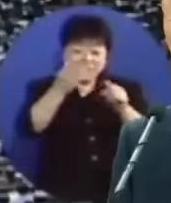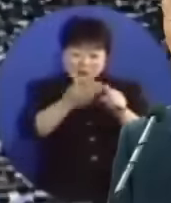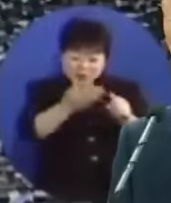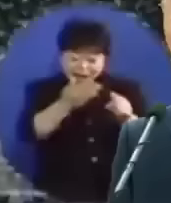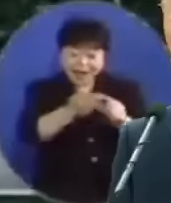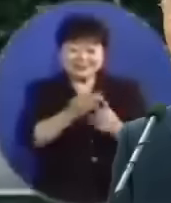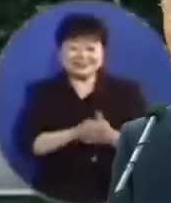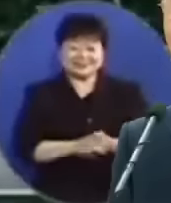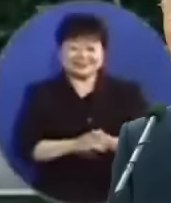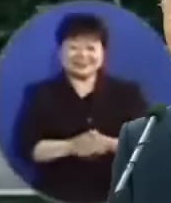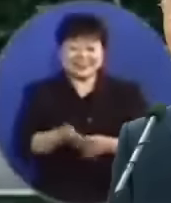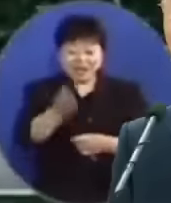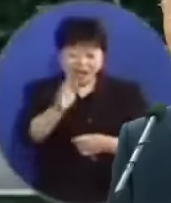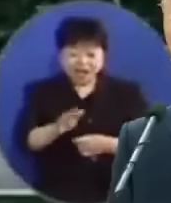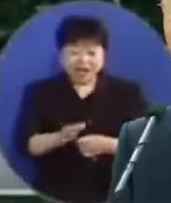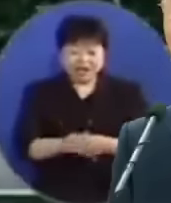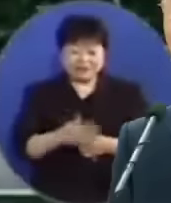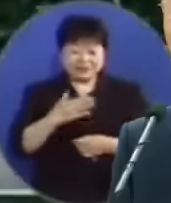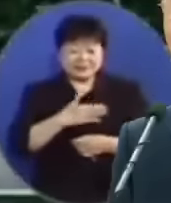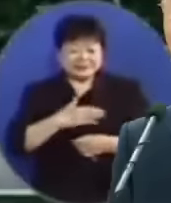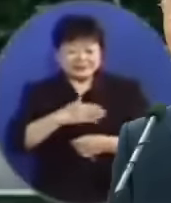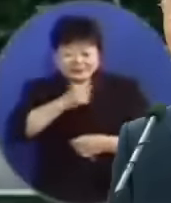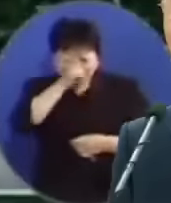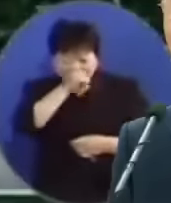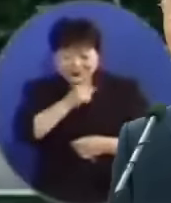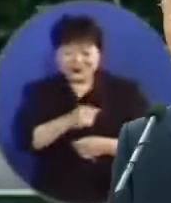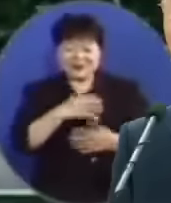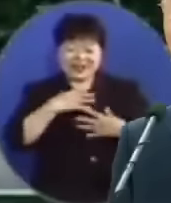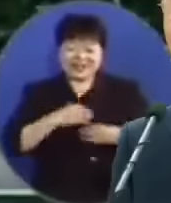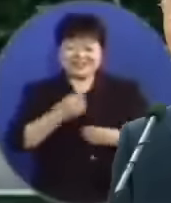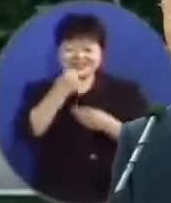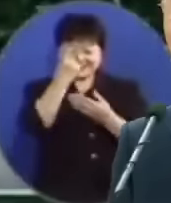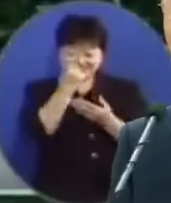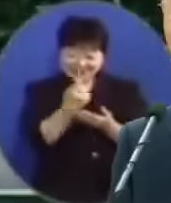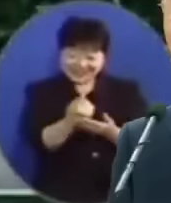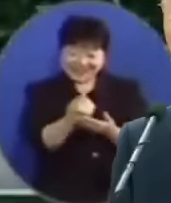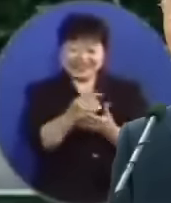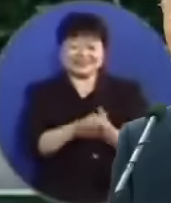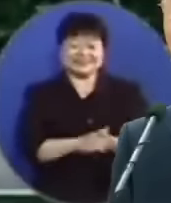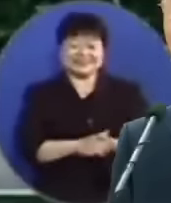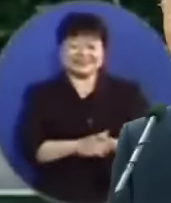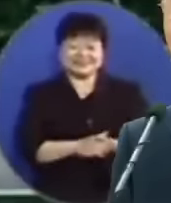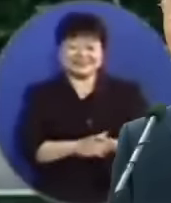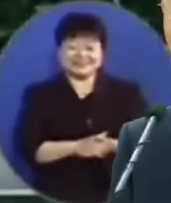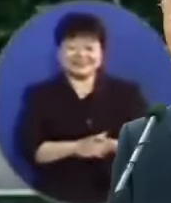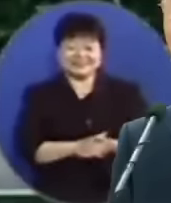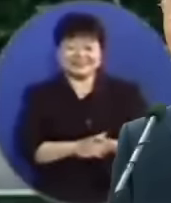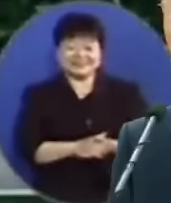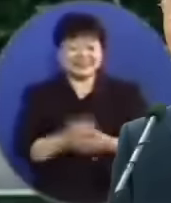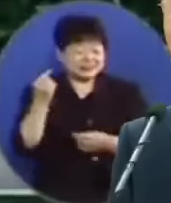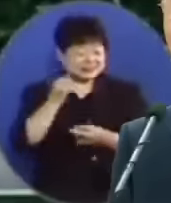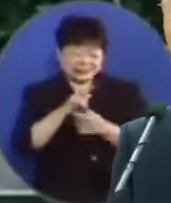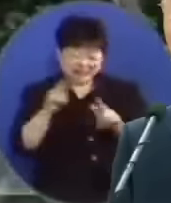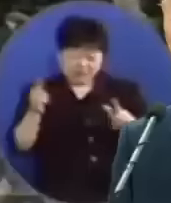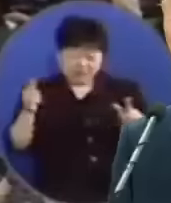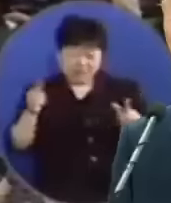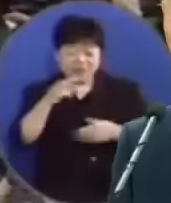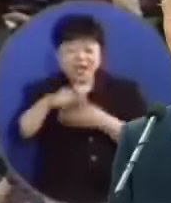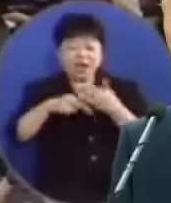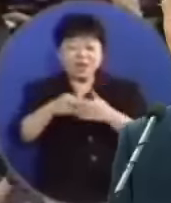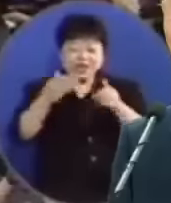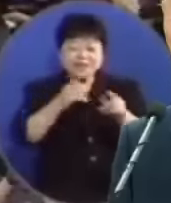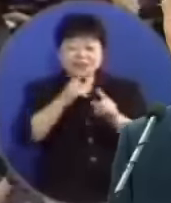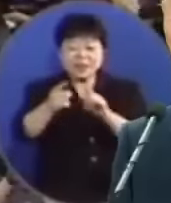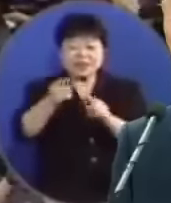말해주라. 그러면 상쾌해지고 안식이 다가온다는 것입니다. 그러나 그들이 듣지 아니하였으므로 야훼께서